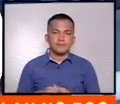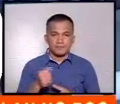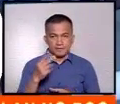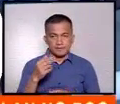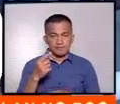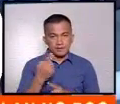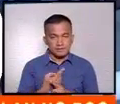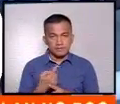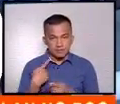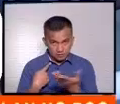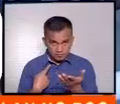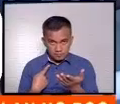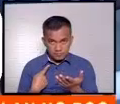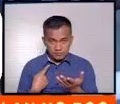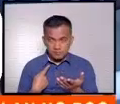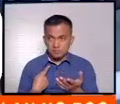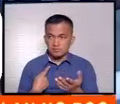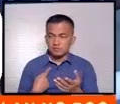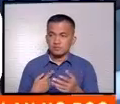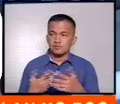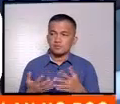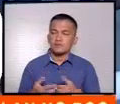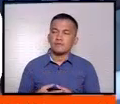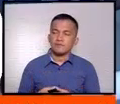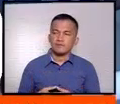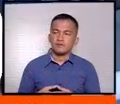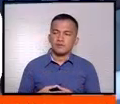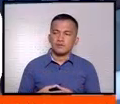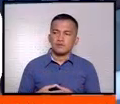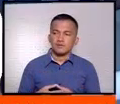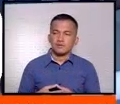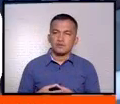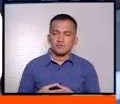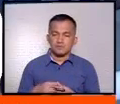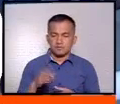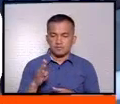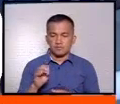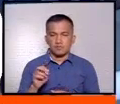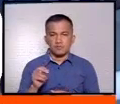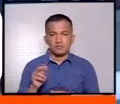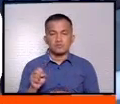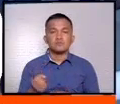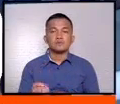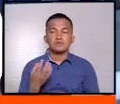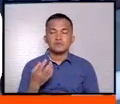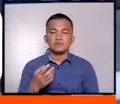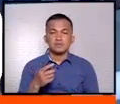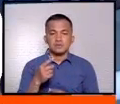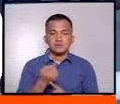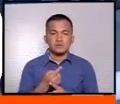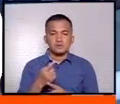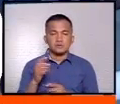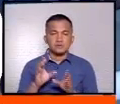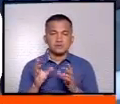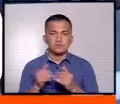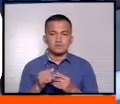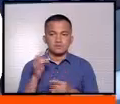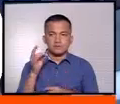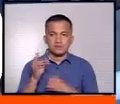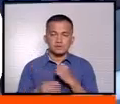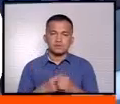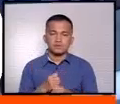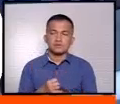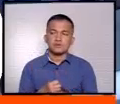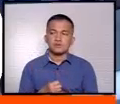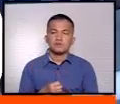month pay meron kayo? Wala. Bonus lang po. Katulad mo, ilang buwan ka na o ilang taong ka na sa kumpanya? 8 years na po.